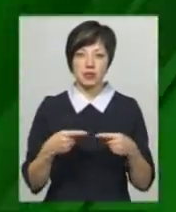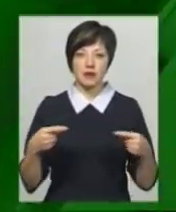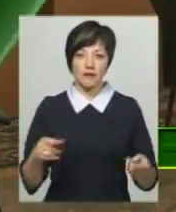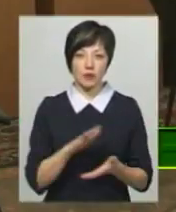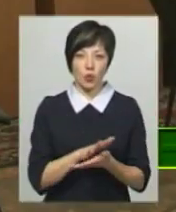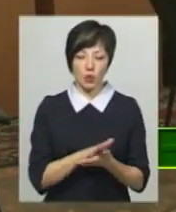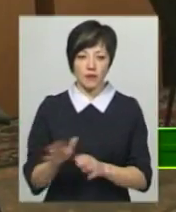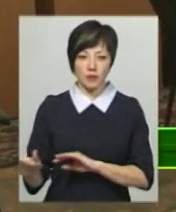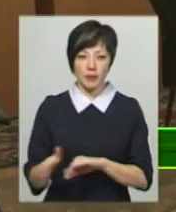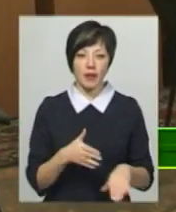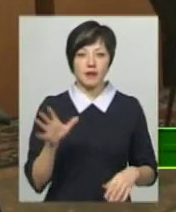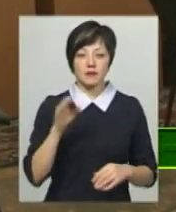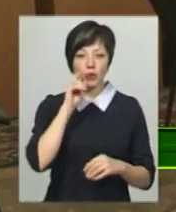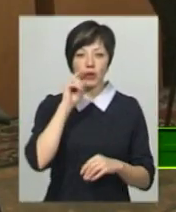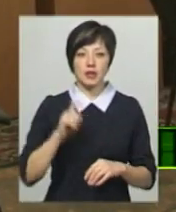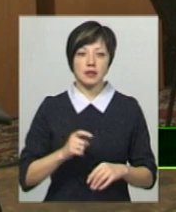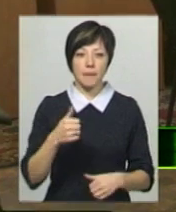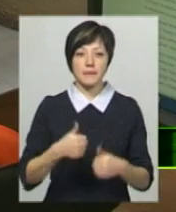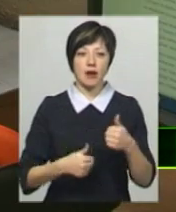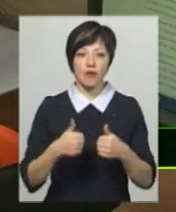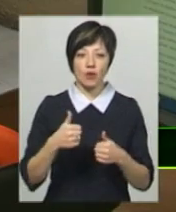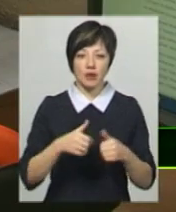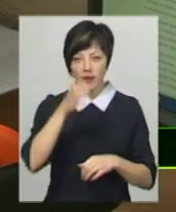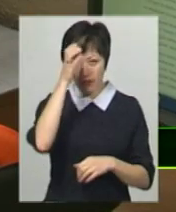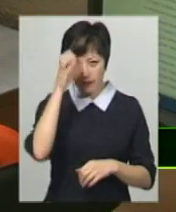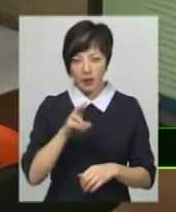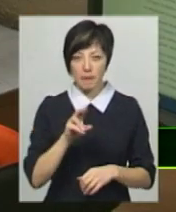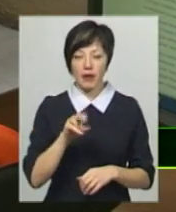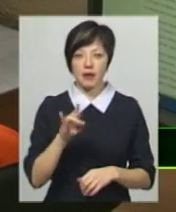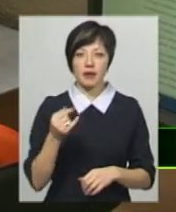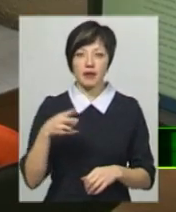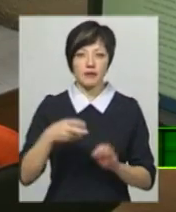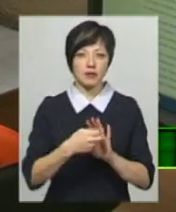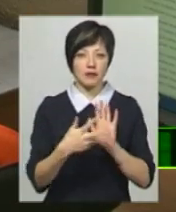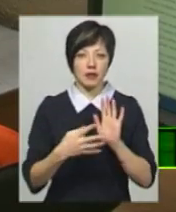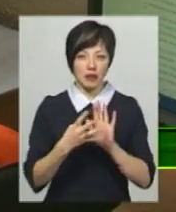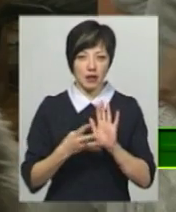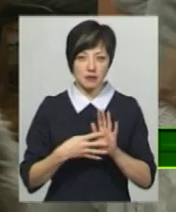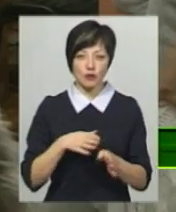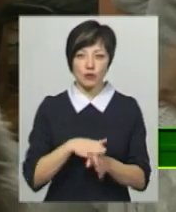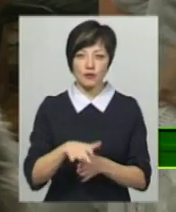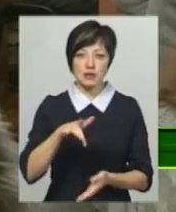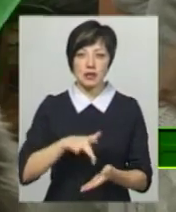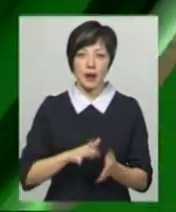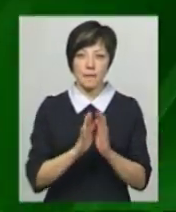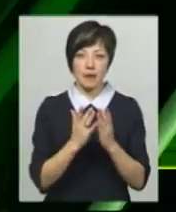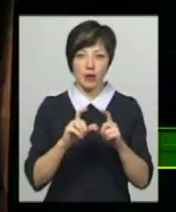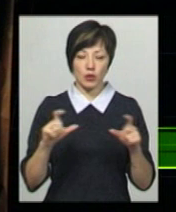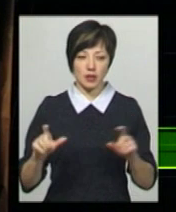відходів. Всеукраїнський марафон «Вікіпедія-2019» відбувся у Хмельницькій міській центральній